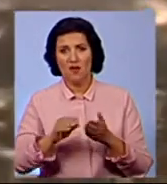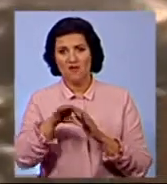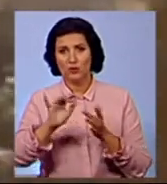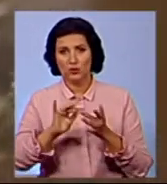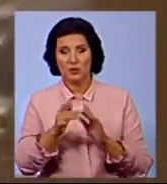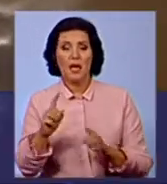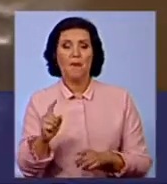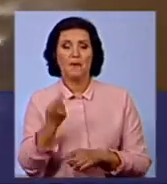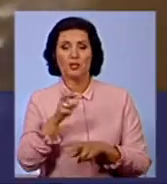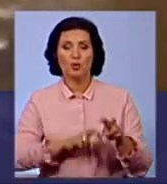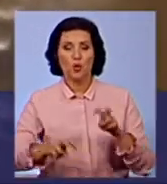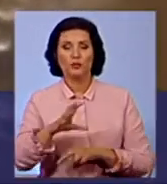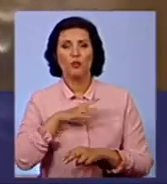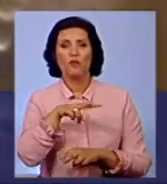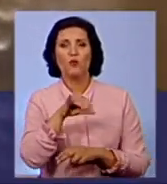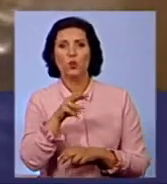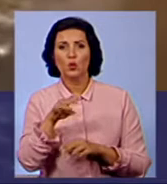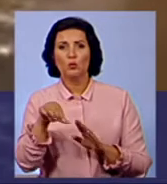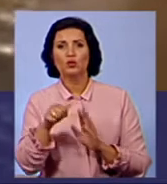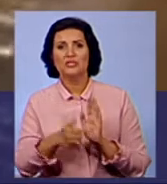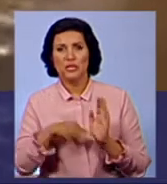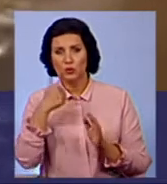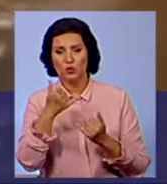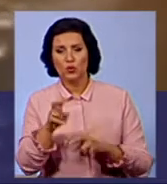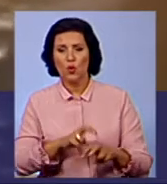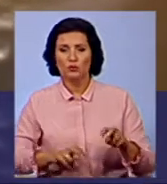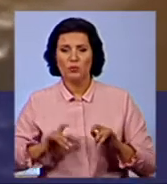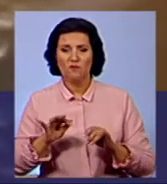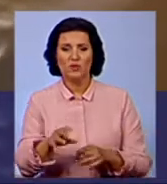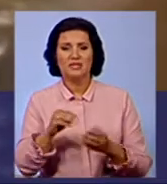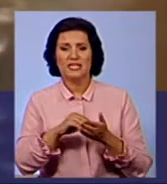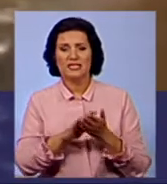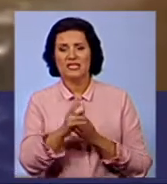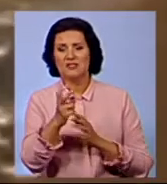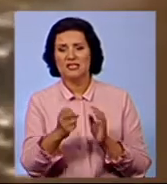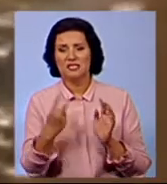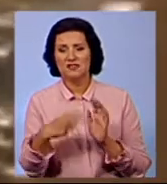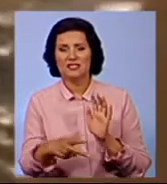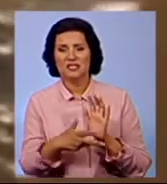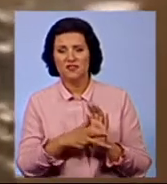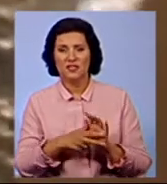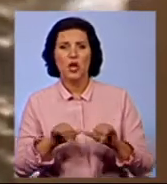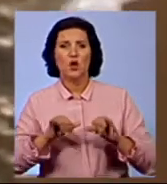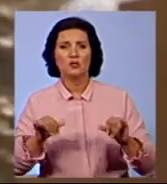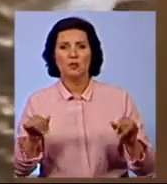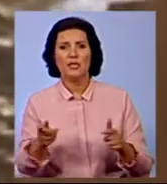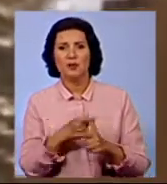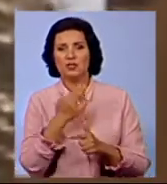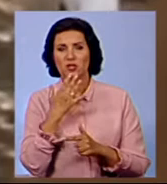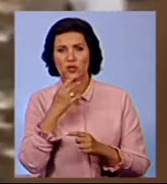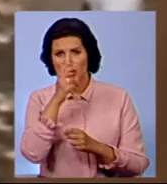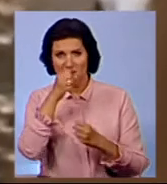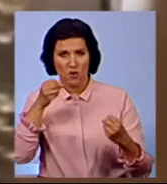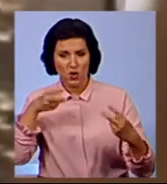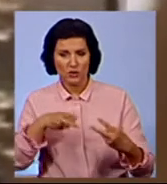Перший обшук Мусліма Алієва був у лютому 16-го року. Сьогодні обшук проводиться за статтею 228 «Розпалювання міжнаціональної ворожнечі